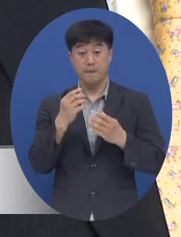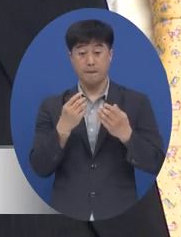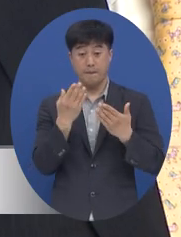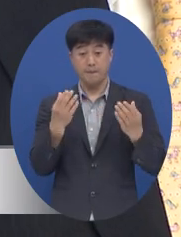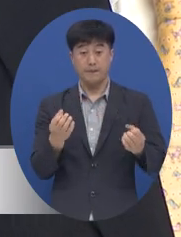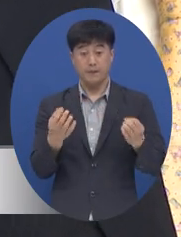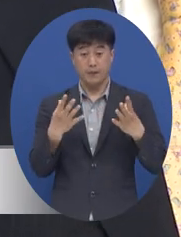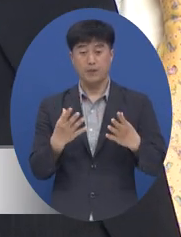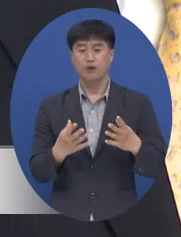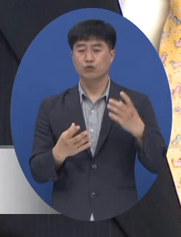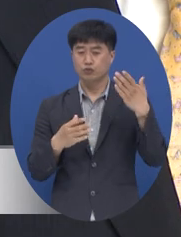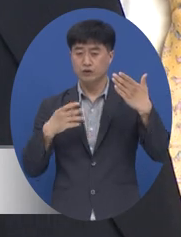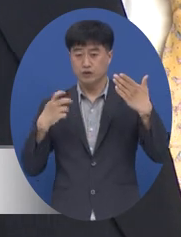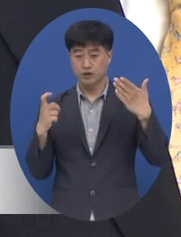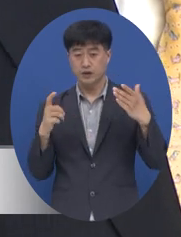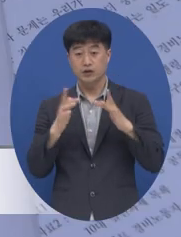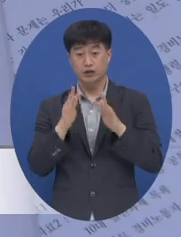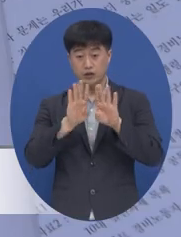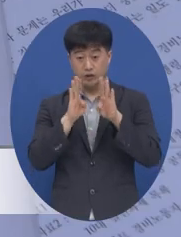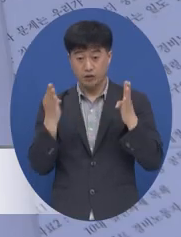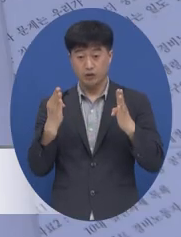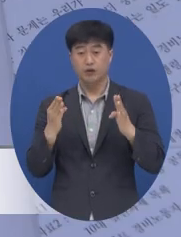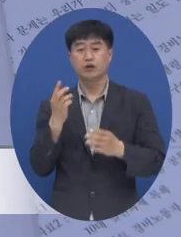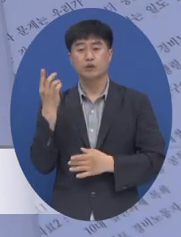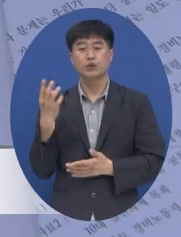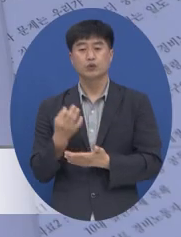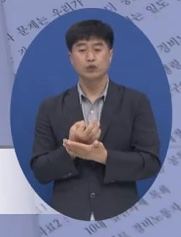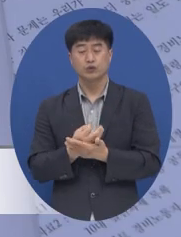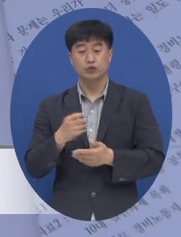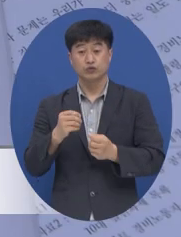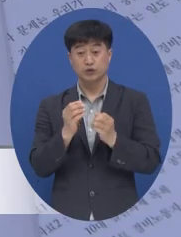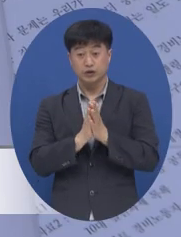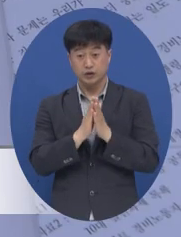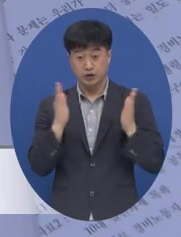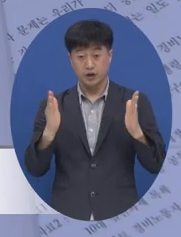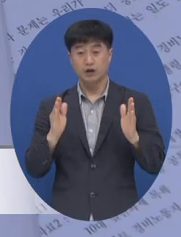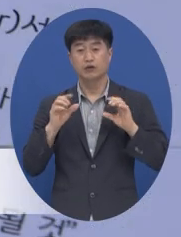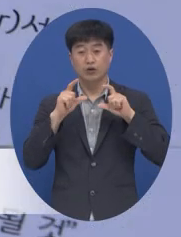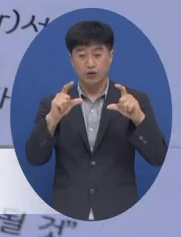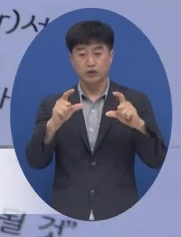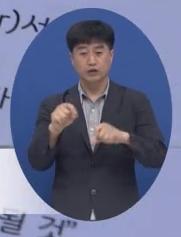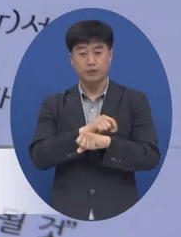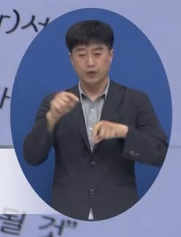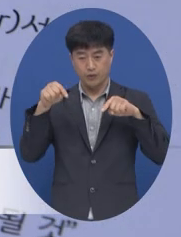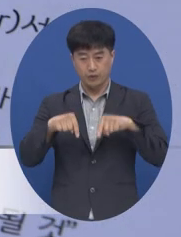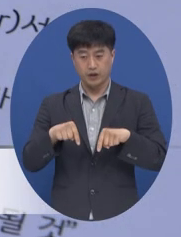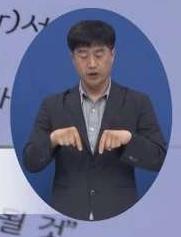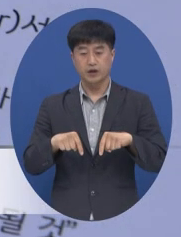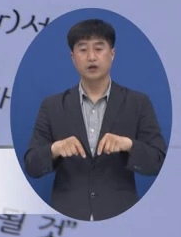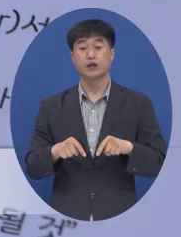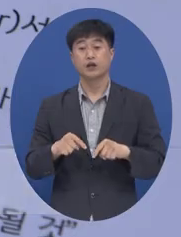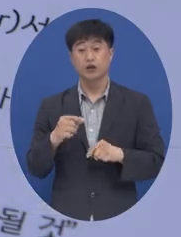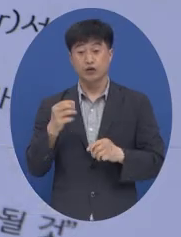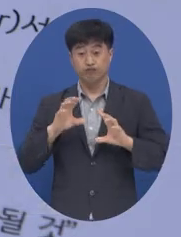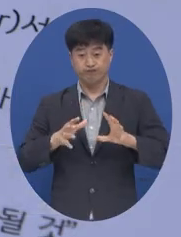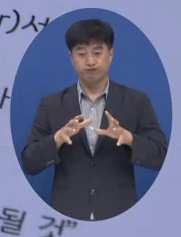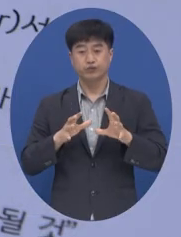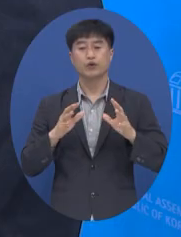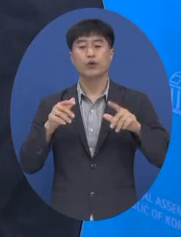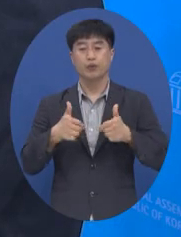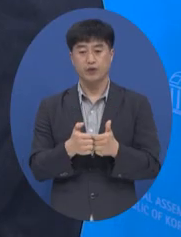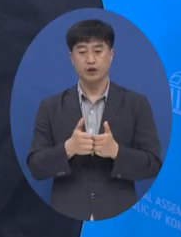온라인 개막식을 시작으로 기본소득 지방정부협의회 출범 선언식과 기본소득 특별대담, 기본소득 국제